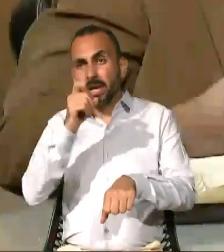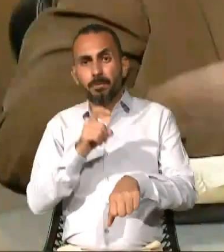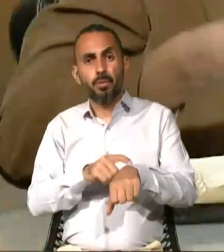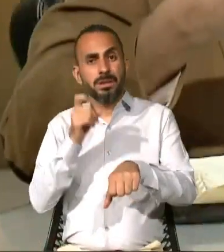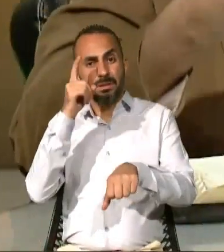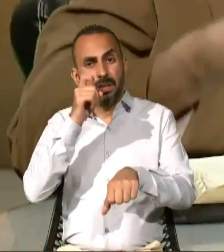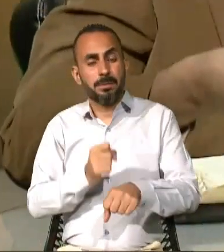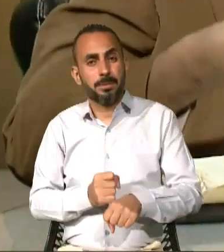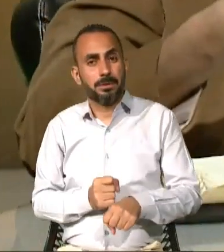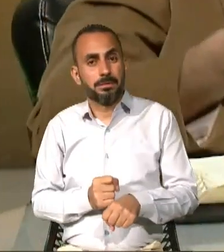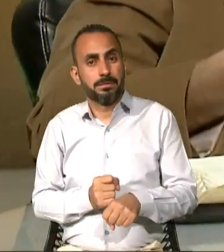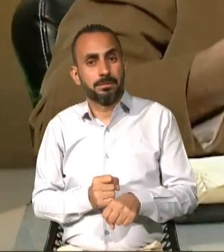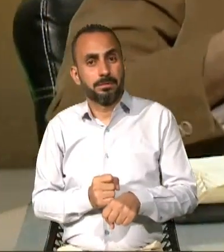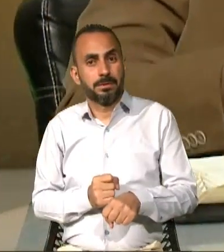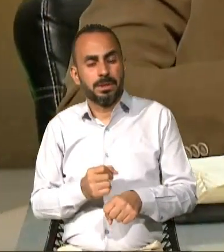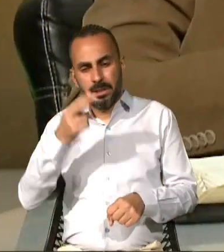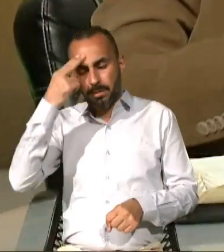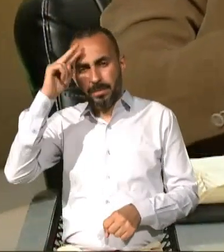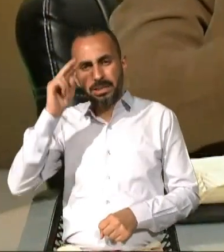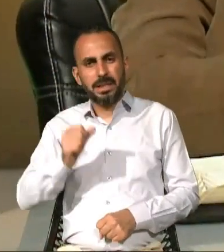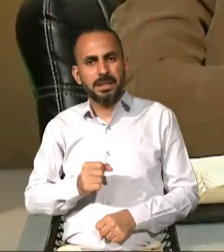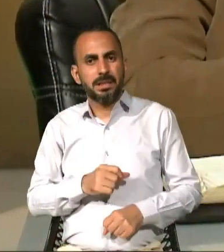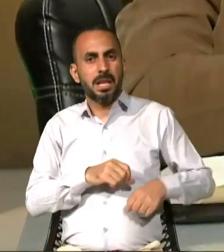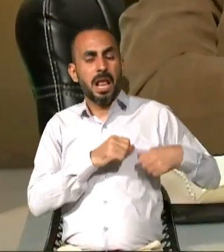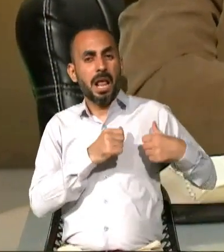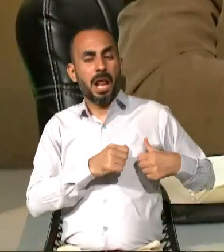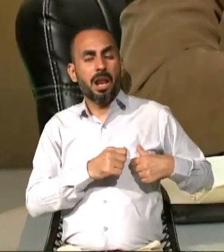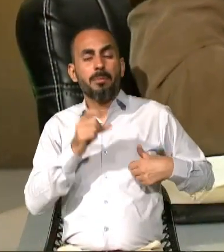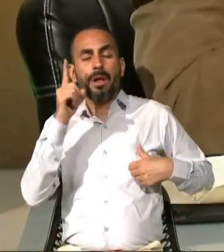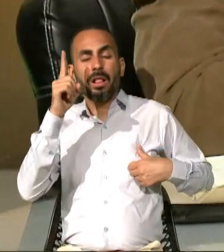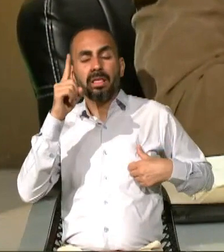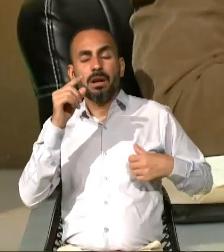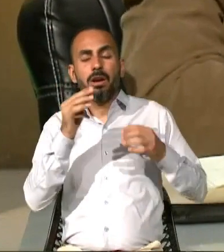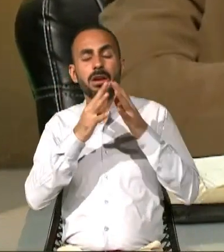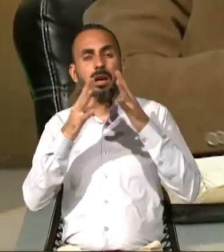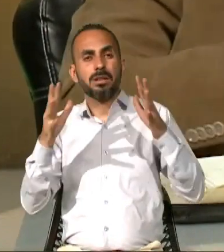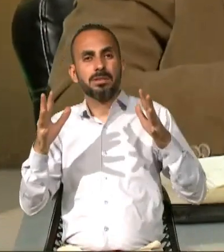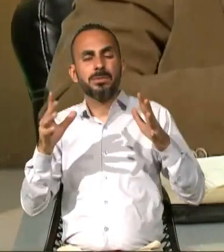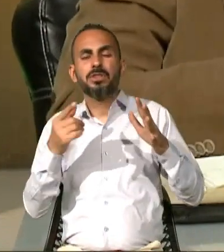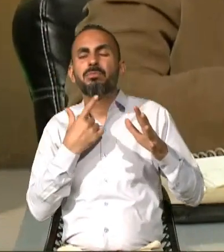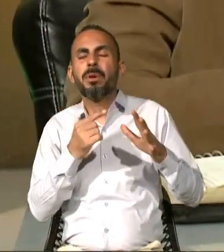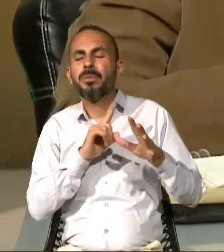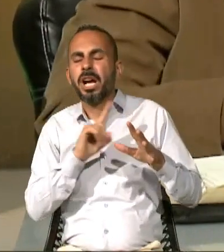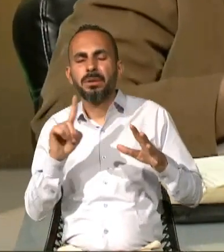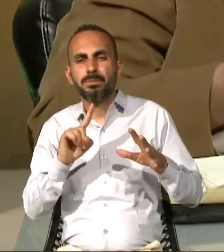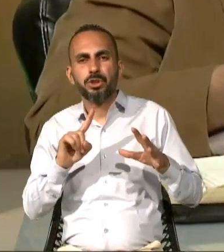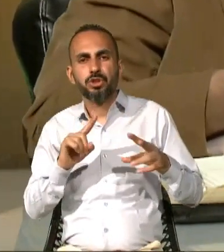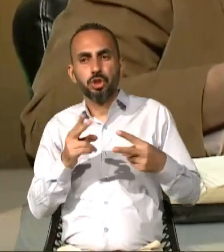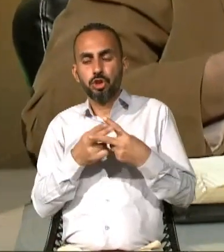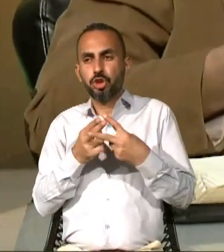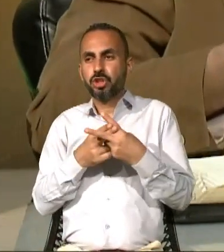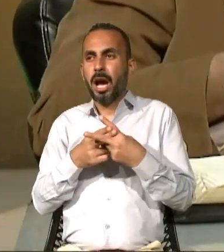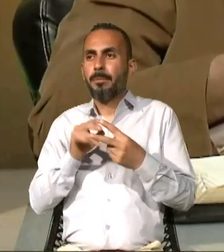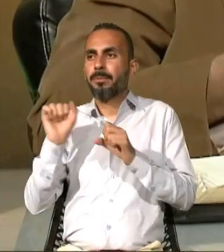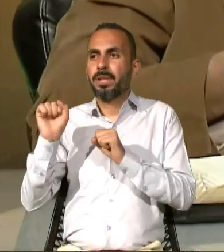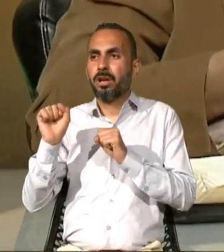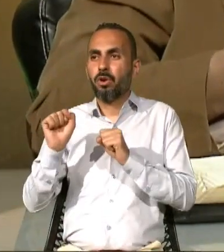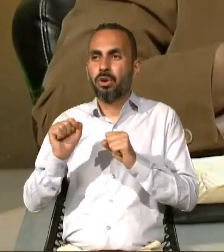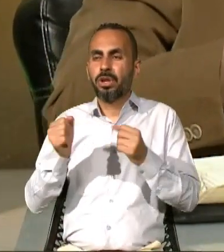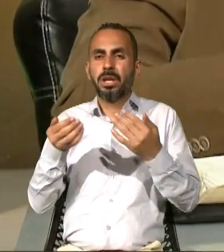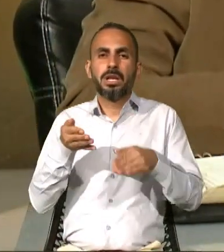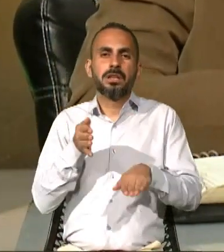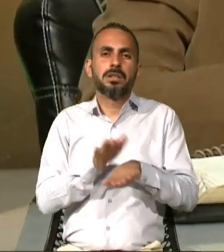جماعة قلب الله العظيم الذي لا يشاء أن يهلك أناس عمالك ينادي وبيقول